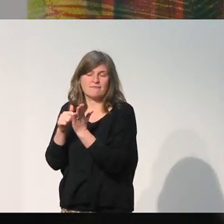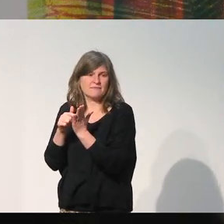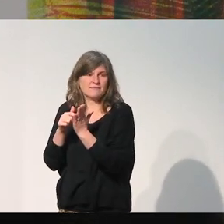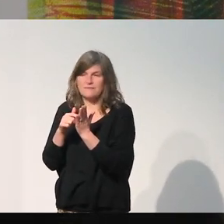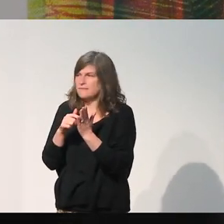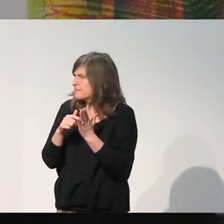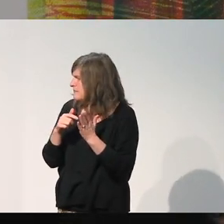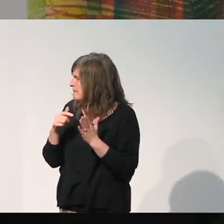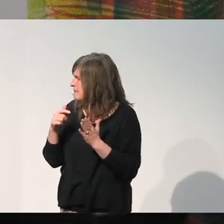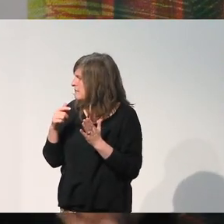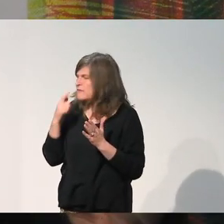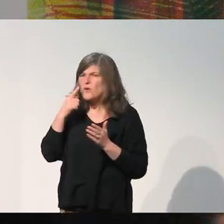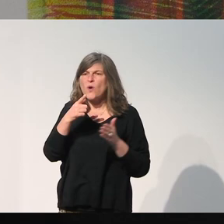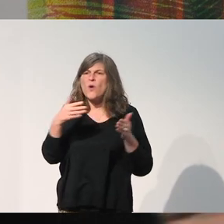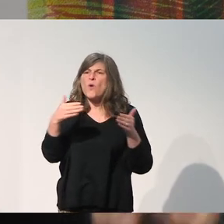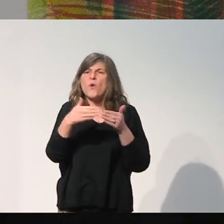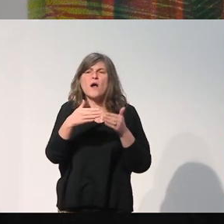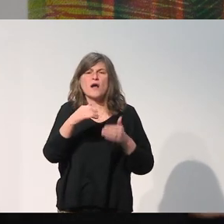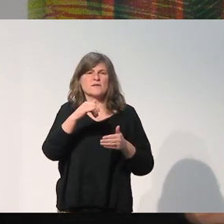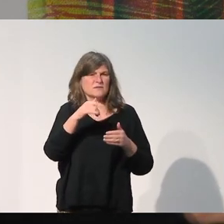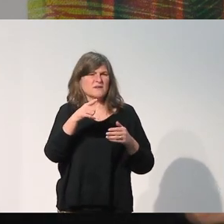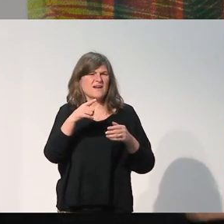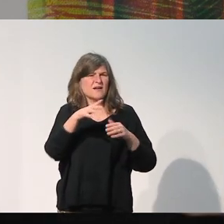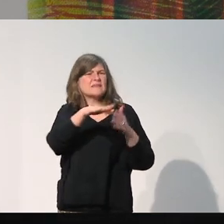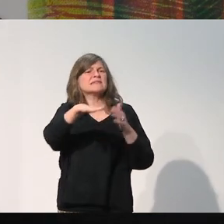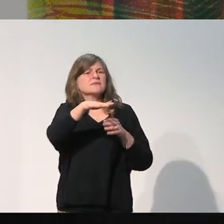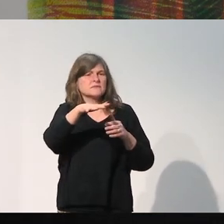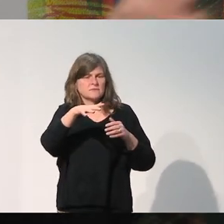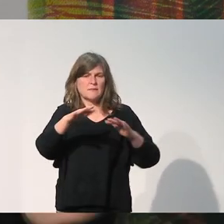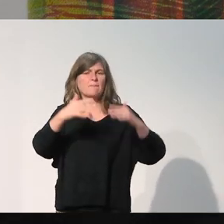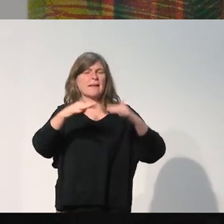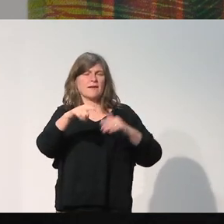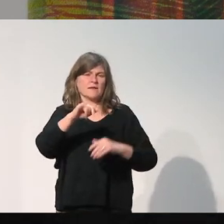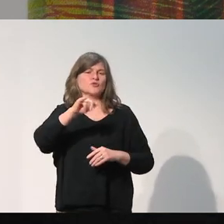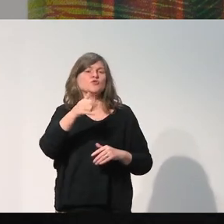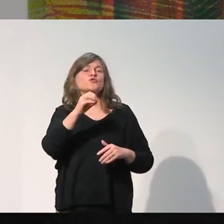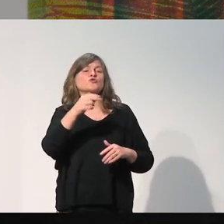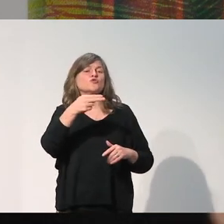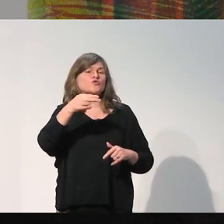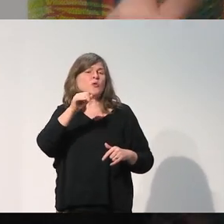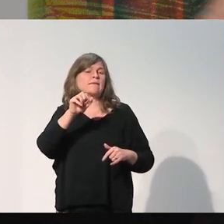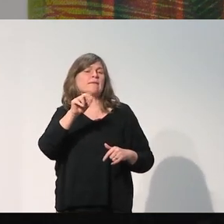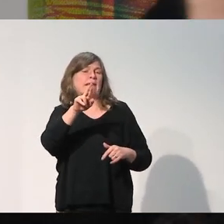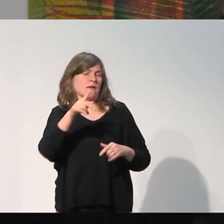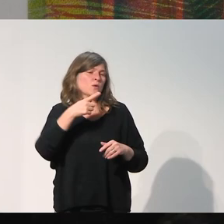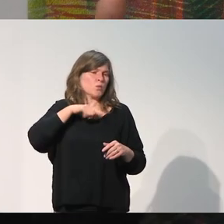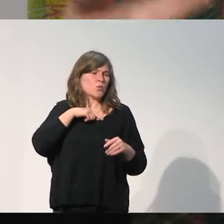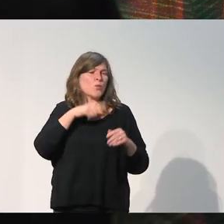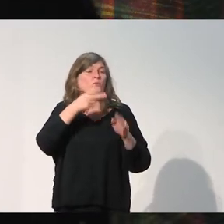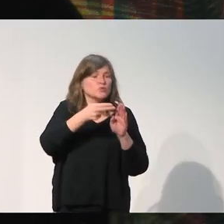coin? C'est Jounieh, Jbeil, Kfar Abida, Jounieh. On vient d'un peu plus dans le nord, d'une banlieue chrétienne. Et